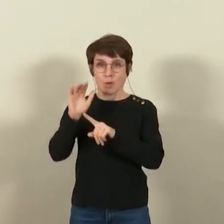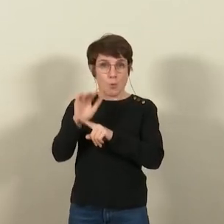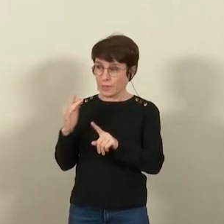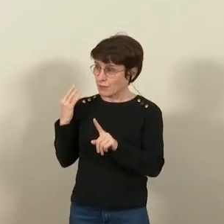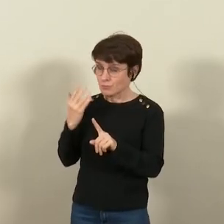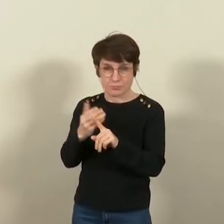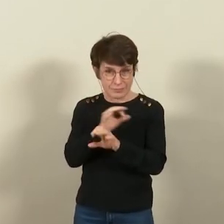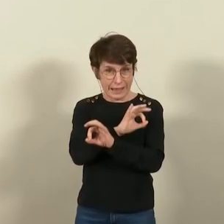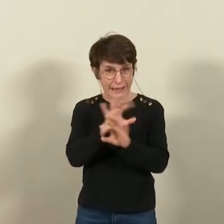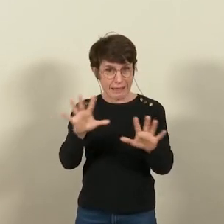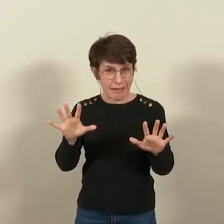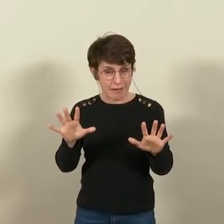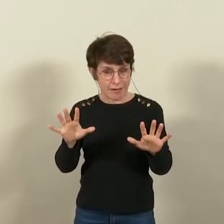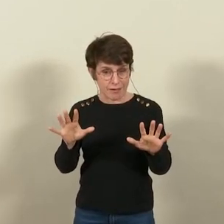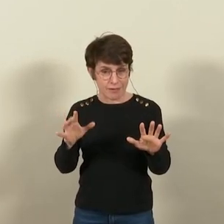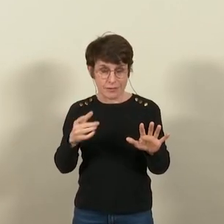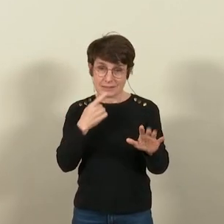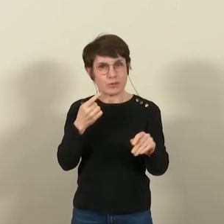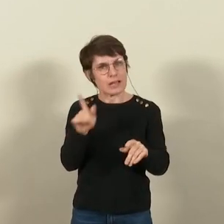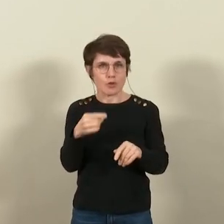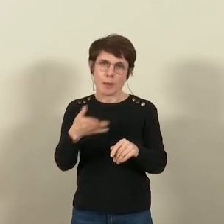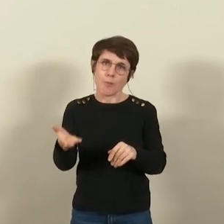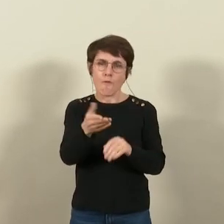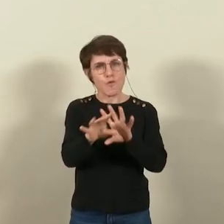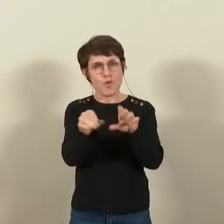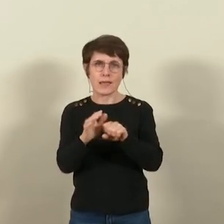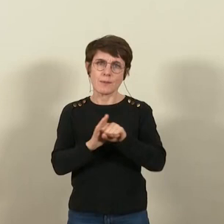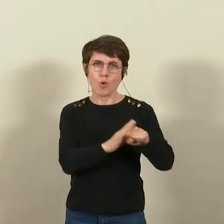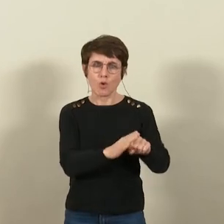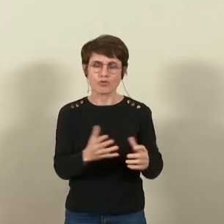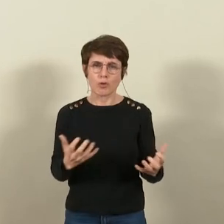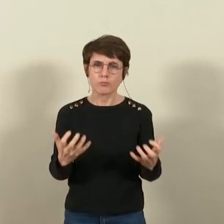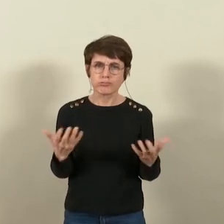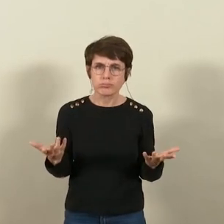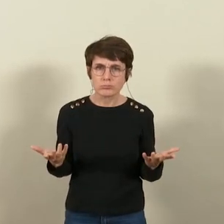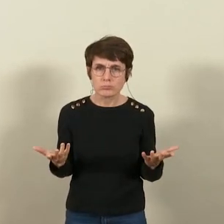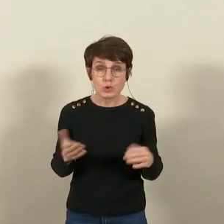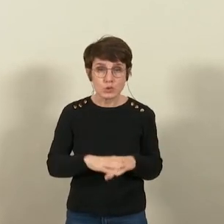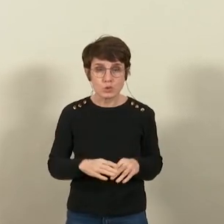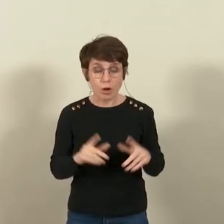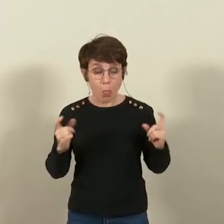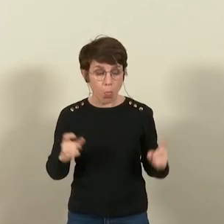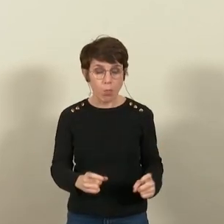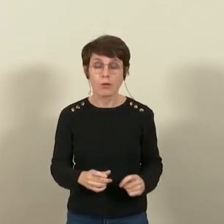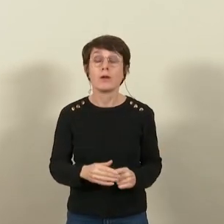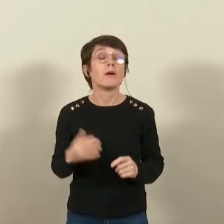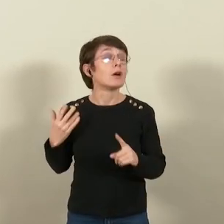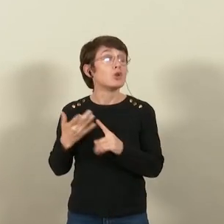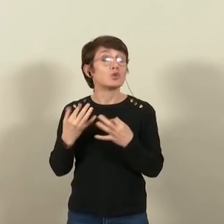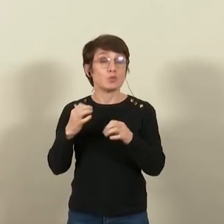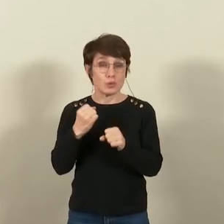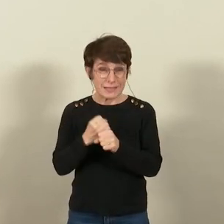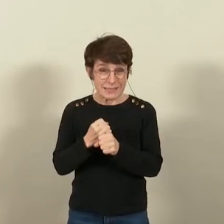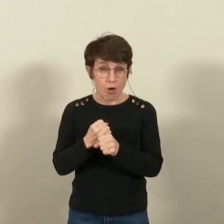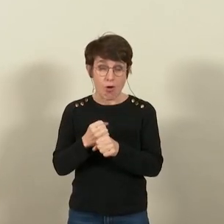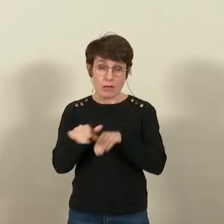qui fait donc l'ADN donc d'une équipe de gauche aujourd'hui et comme d'habitude depuis 10 ans une usine en gaz remplace une usine à